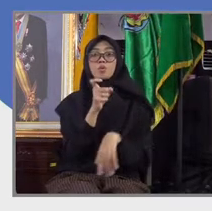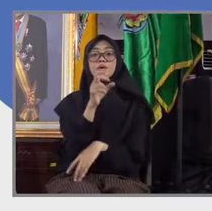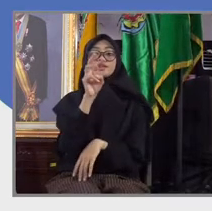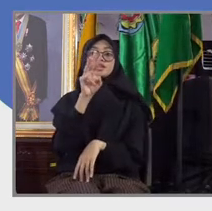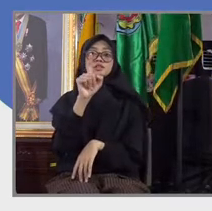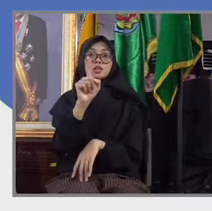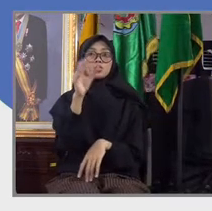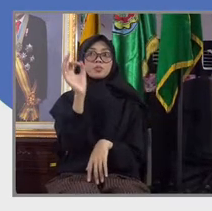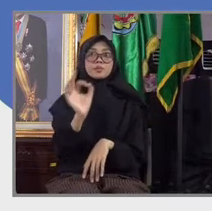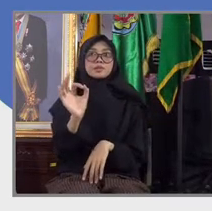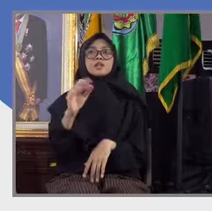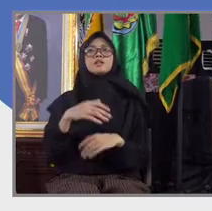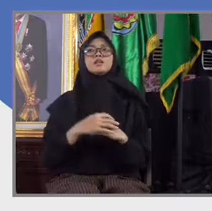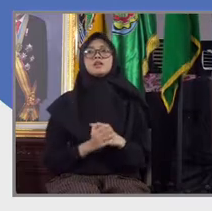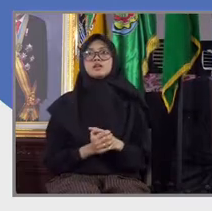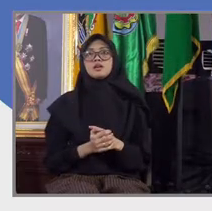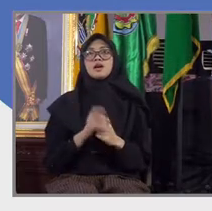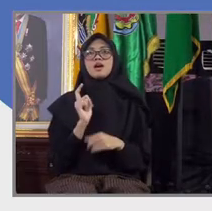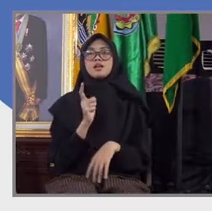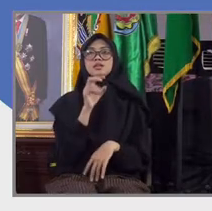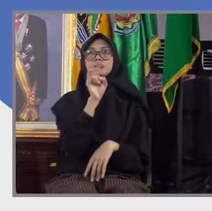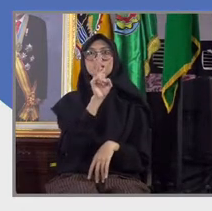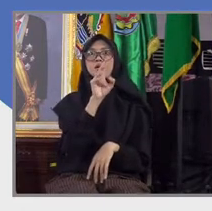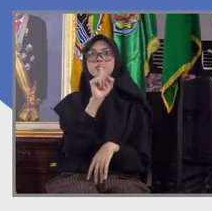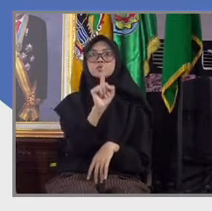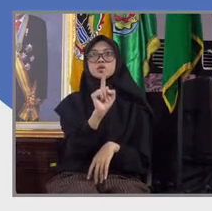6,31%, kurang lebih